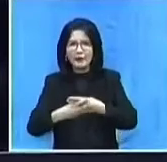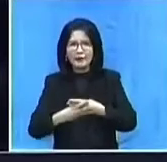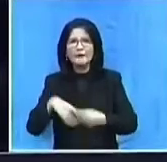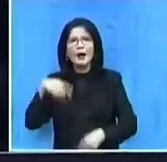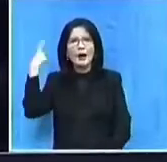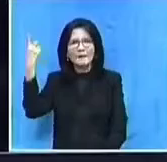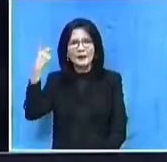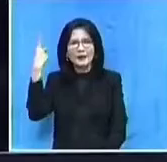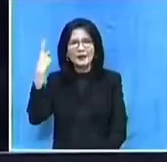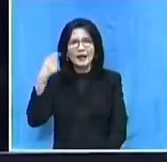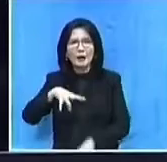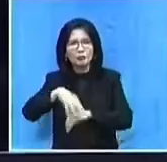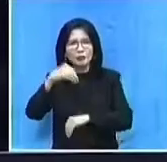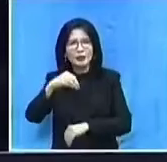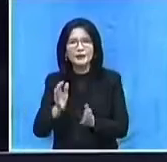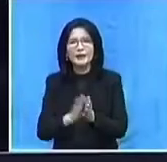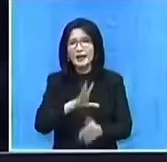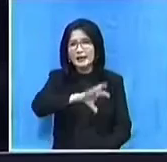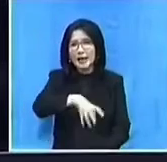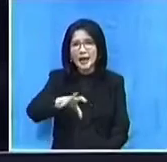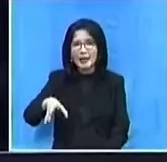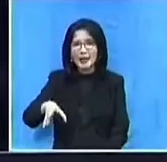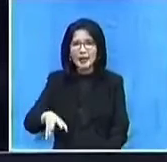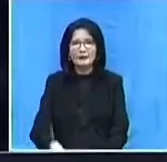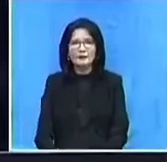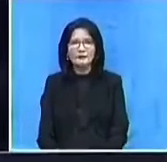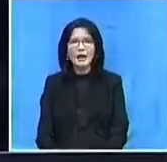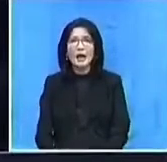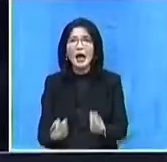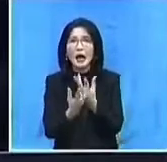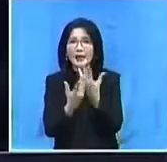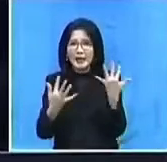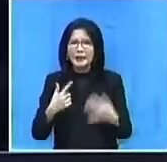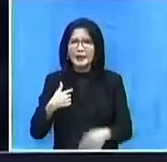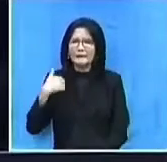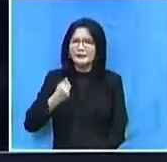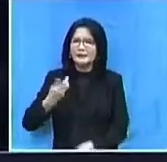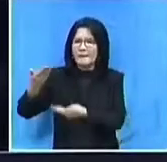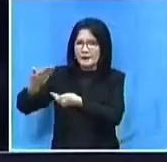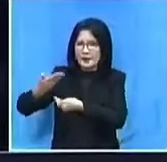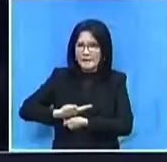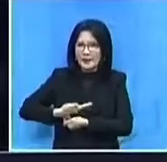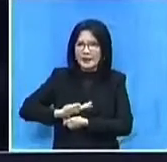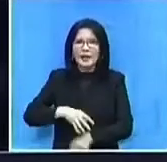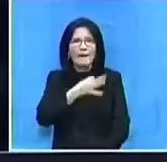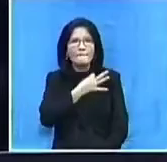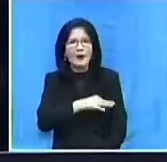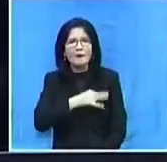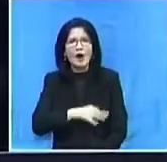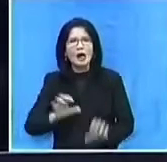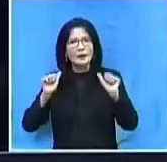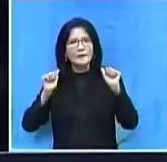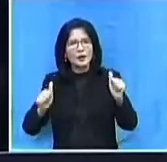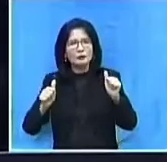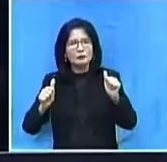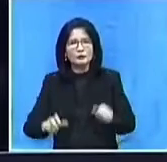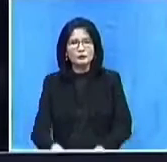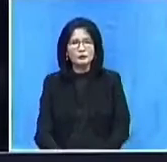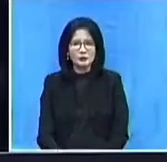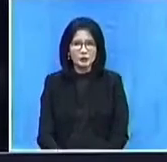pemerintah pusat dan pemerintah daerah sehingga rakyat dapat memperoleh manfaat yang sebesar-besarnya